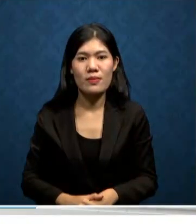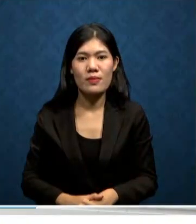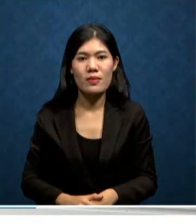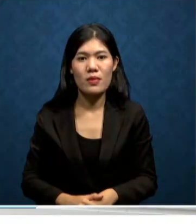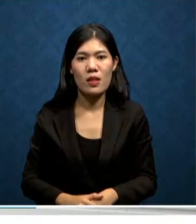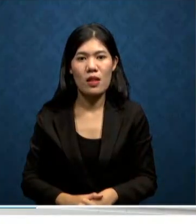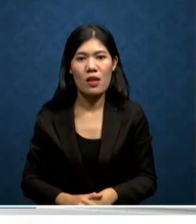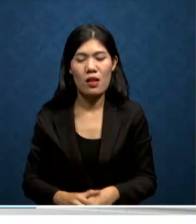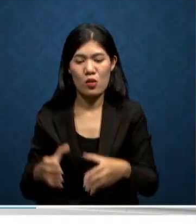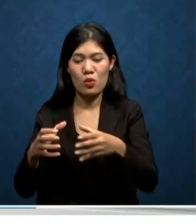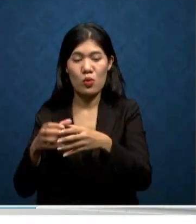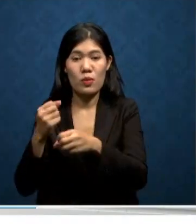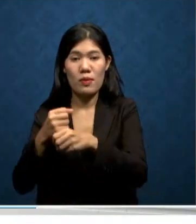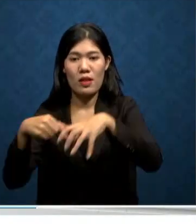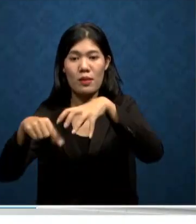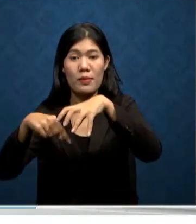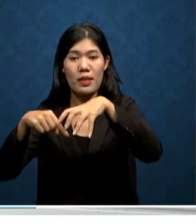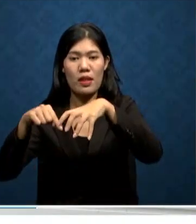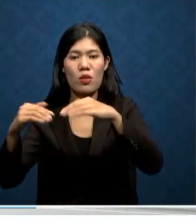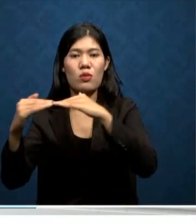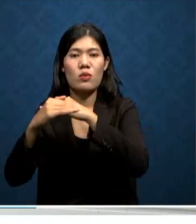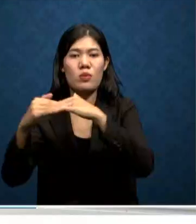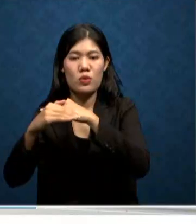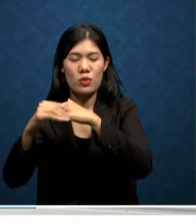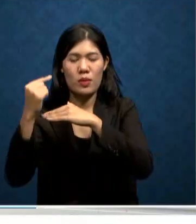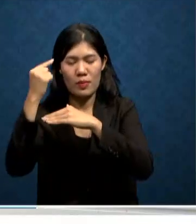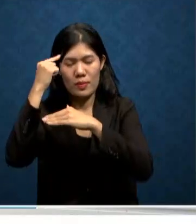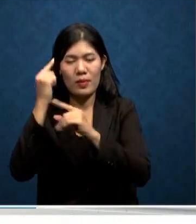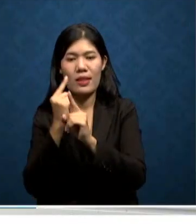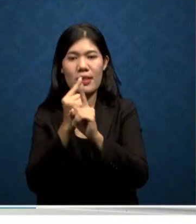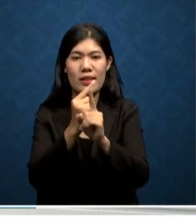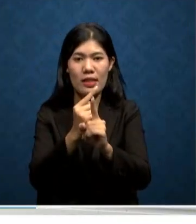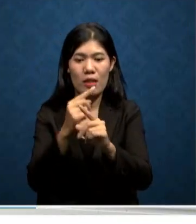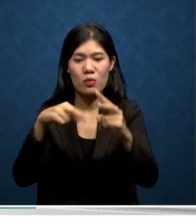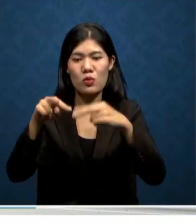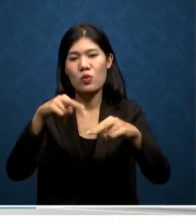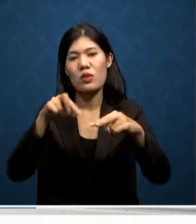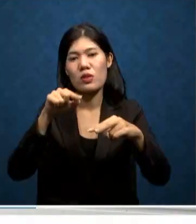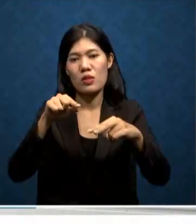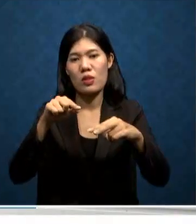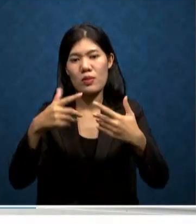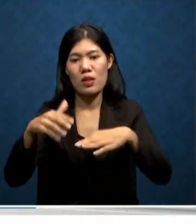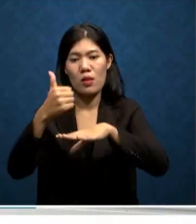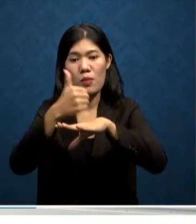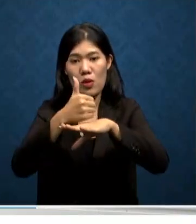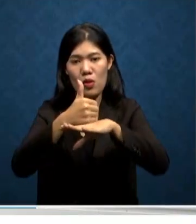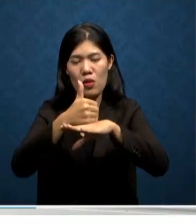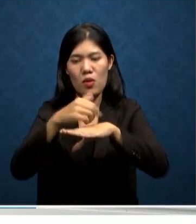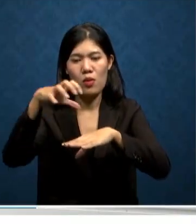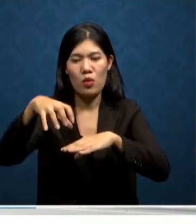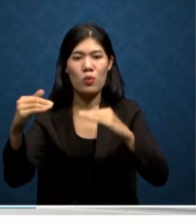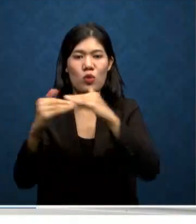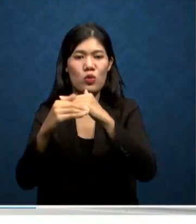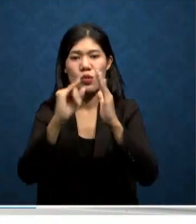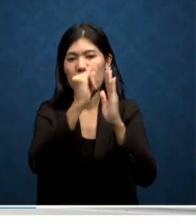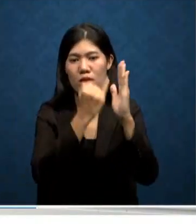บกก็มีการติดตามอย่างใกล้ชิดนะครับแล้วมีการกำหนดเป็นตัวชี้วัดของผสำนักกองและขนส่งจังหวัดทุกจังหวัดนะครับว่า